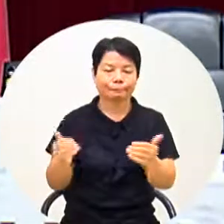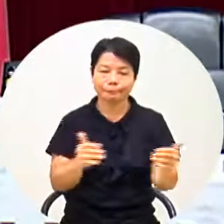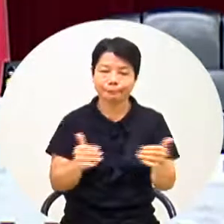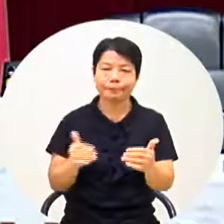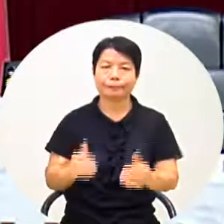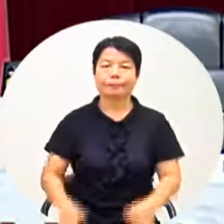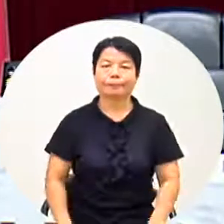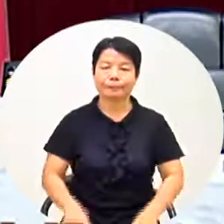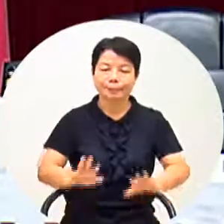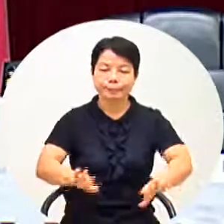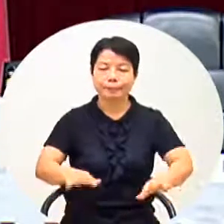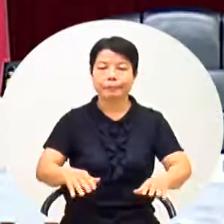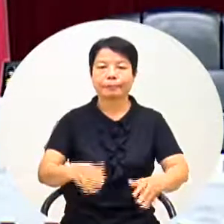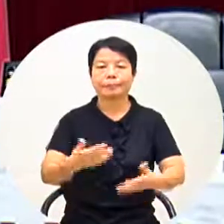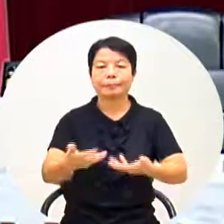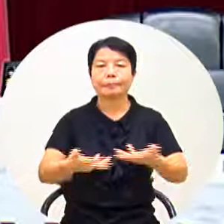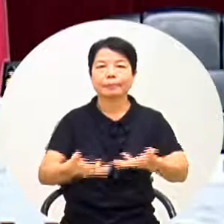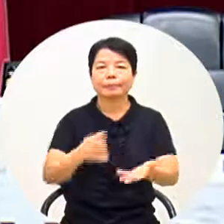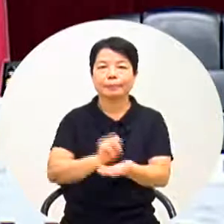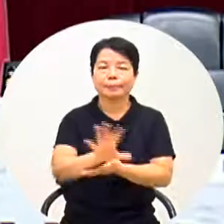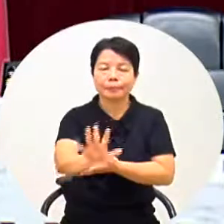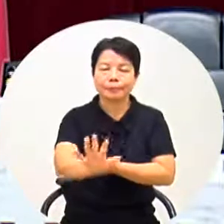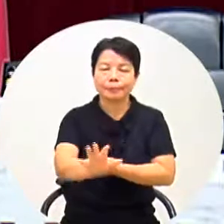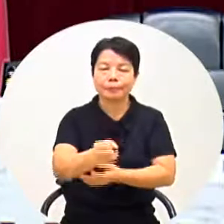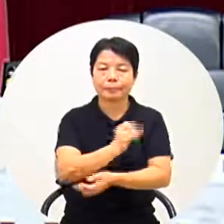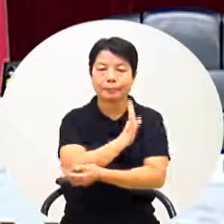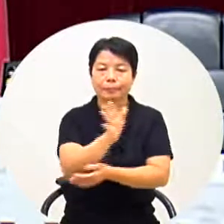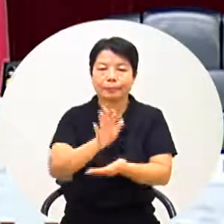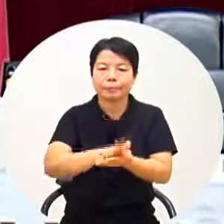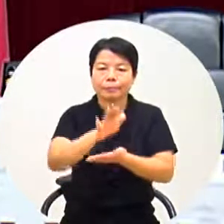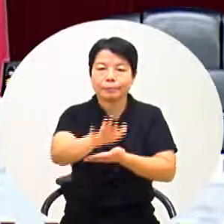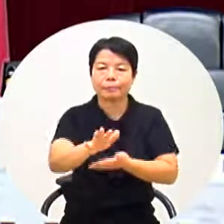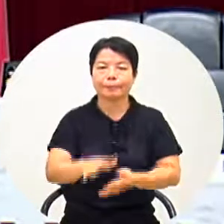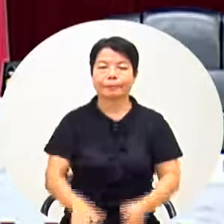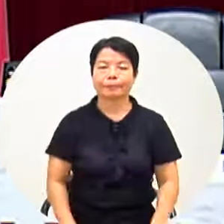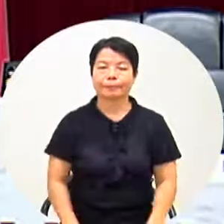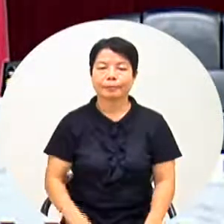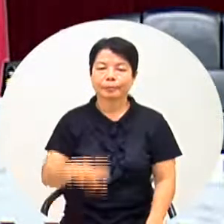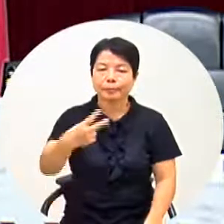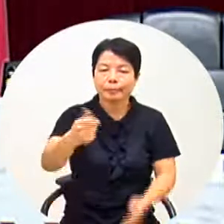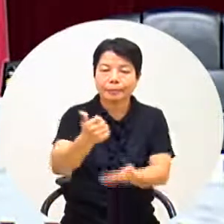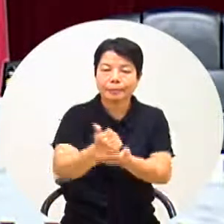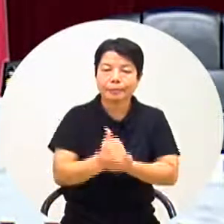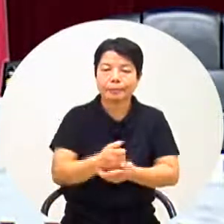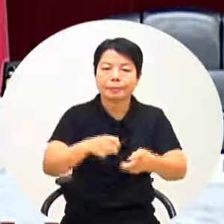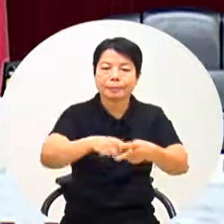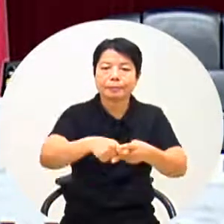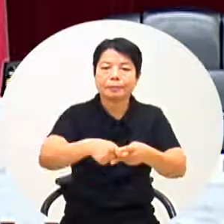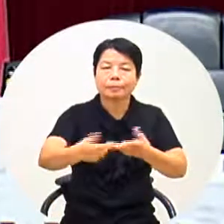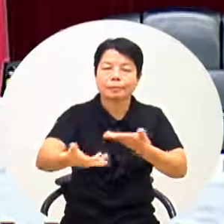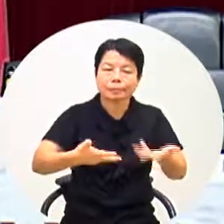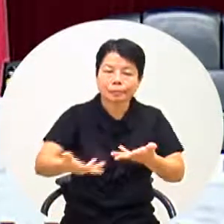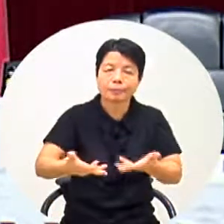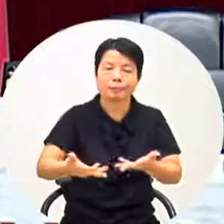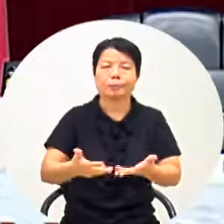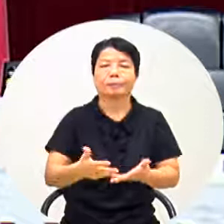业务报告，业务报告完毕后，我们再由公务委员会的议员质